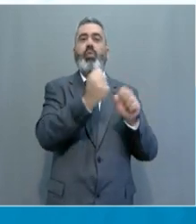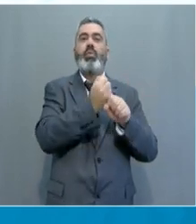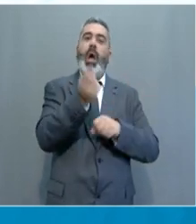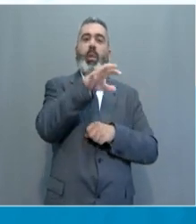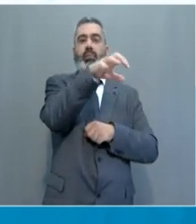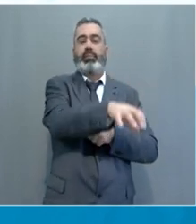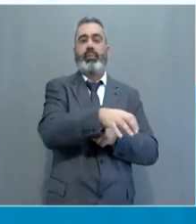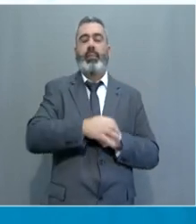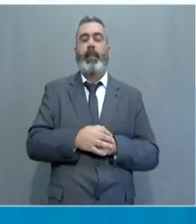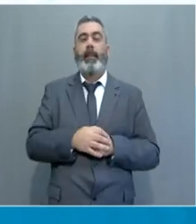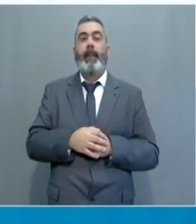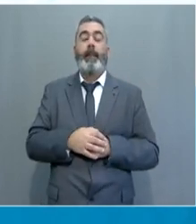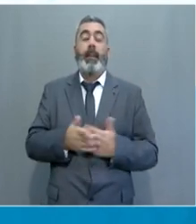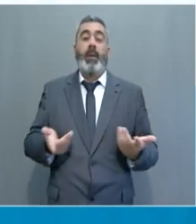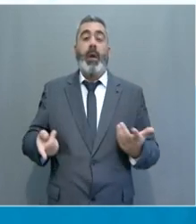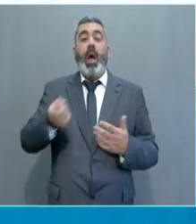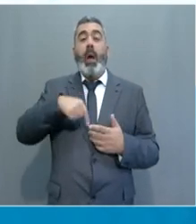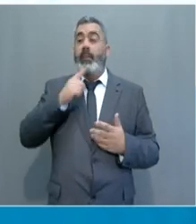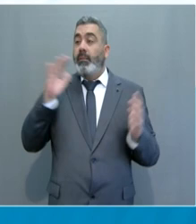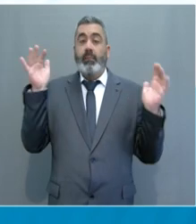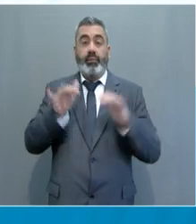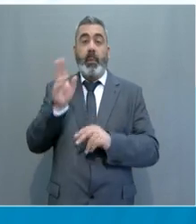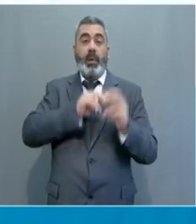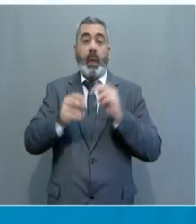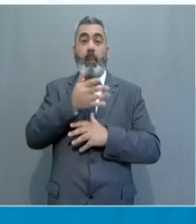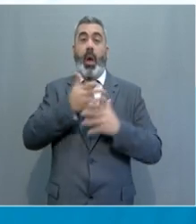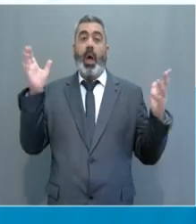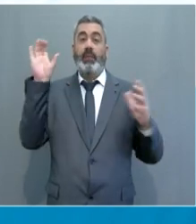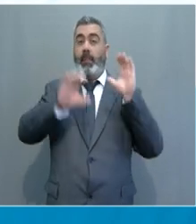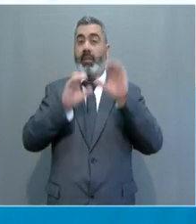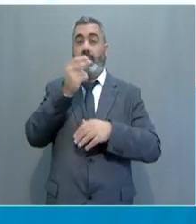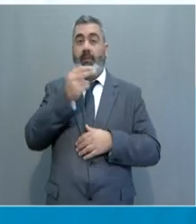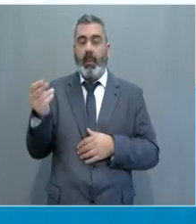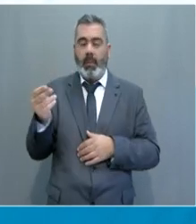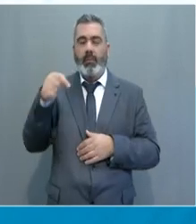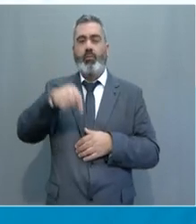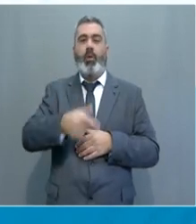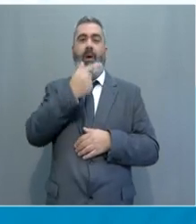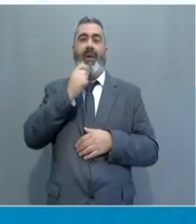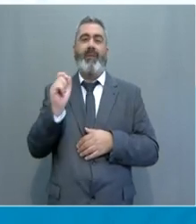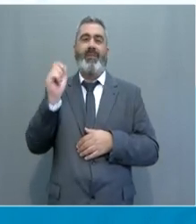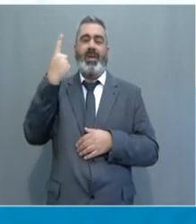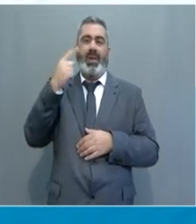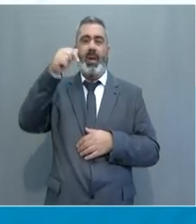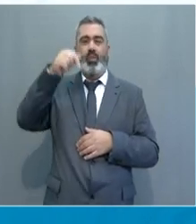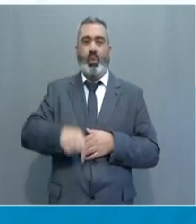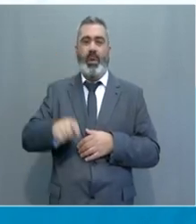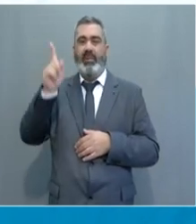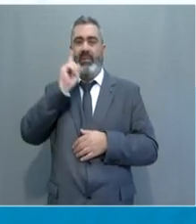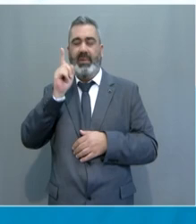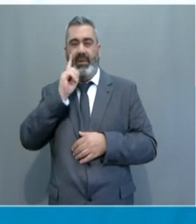και είμαστε εδώ και μιλάμε για μια νέα μεγάλη επένδυση, θεωρώ ότι είναι μια ευκαιρία, κυρίες και κύριοι,